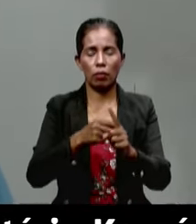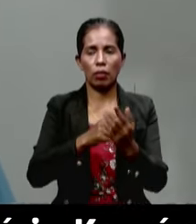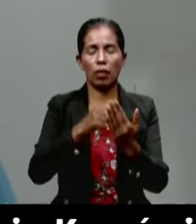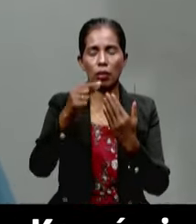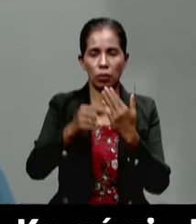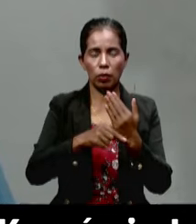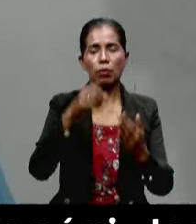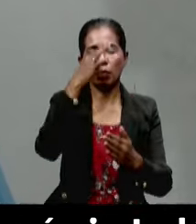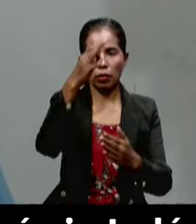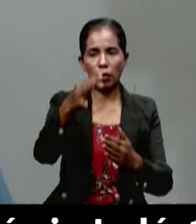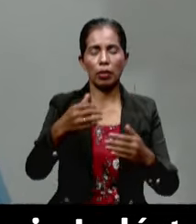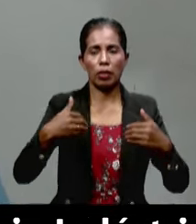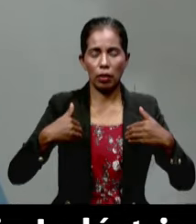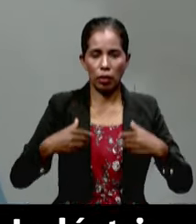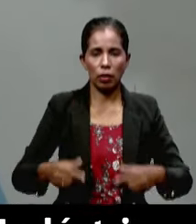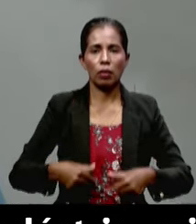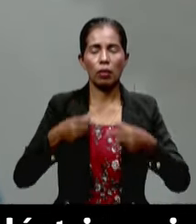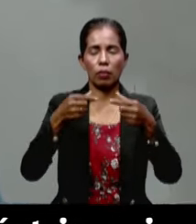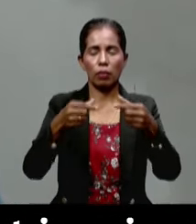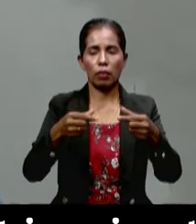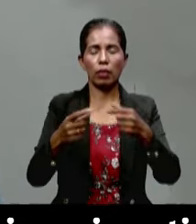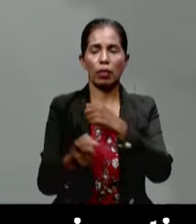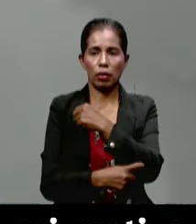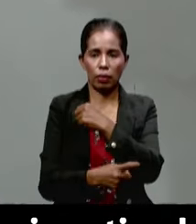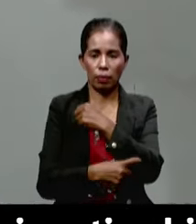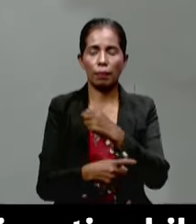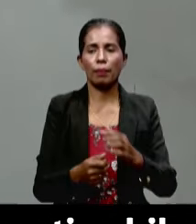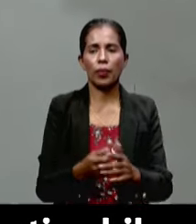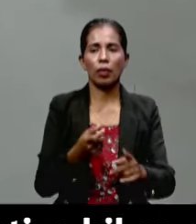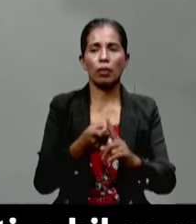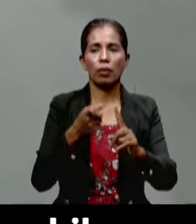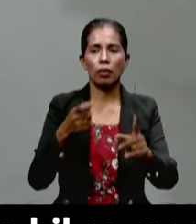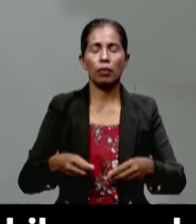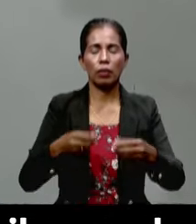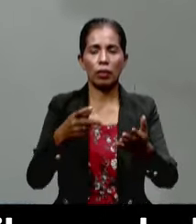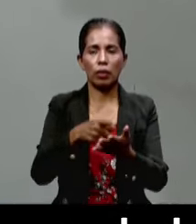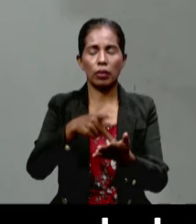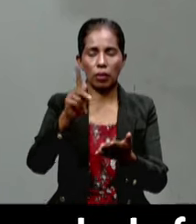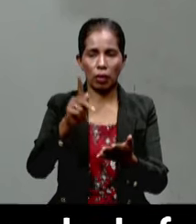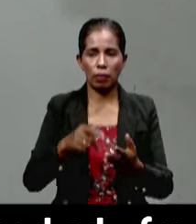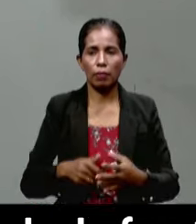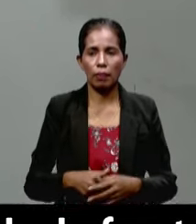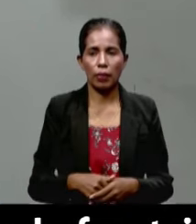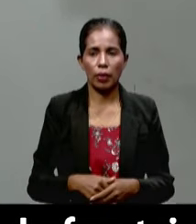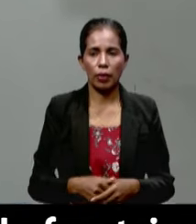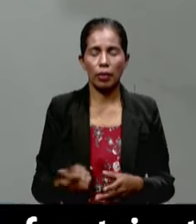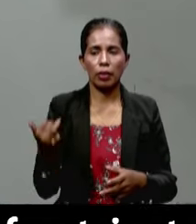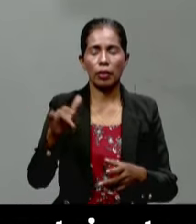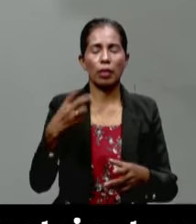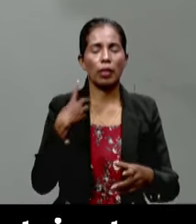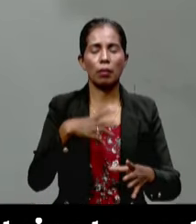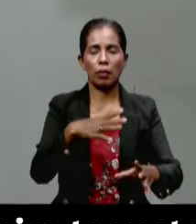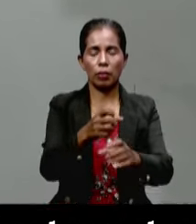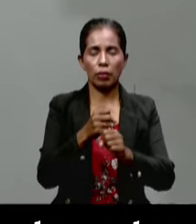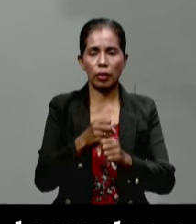ba wene ia ona to fona be sansam di usi fo multa di usi kuema makasira ami prende kau